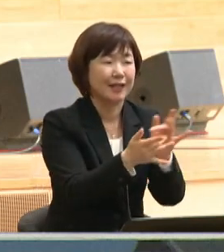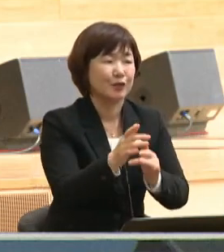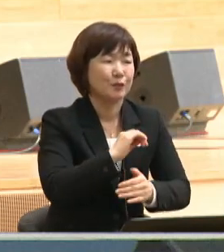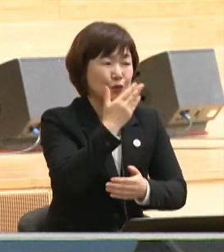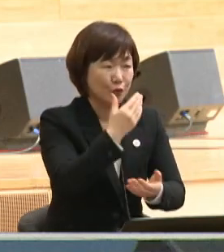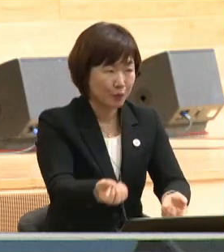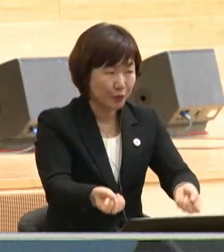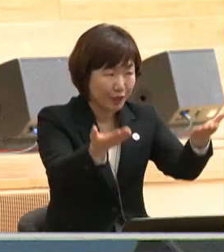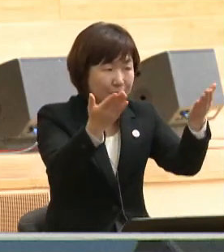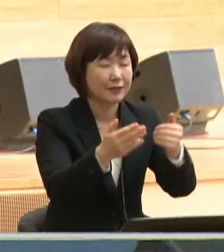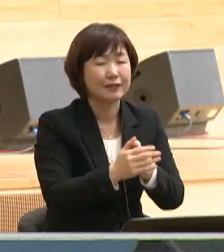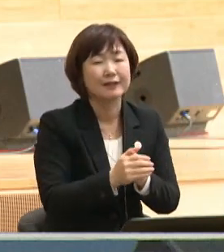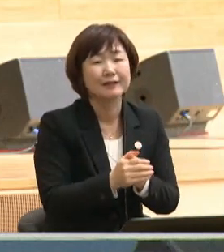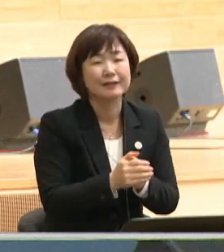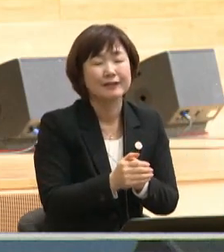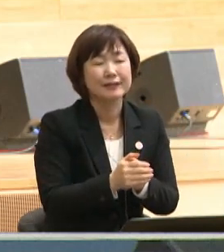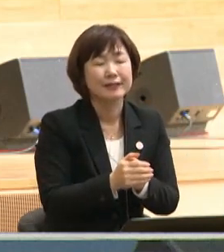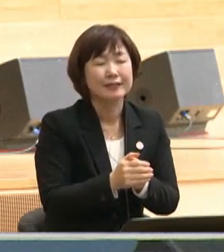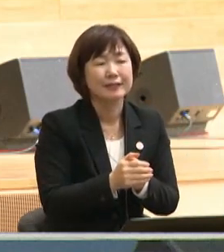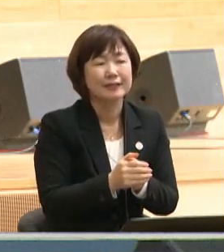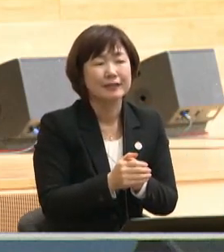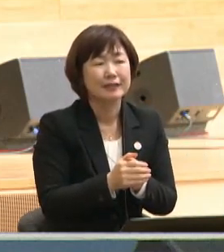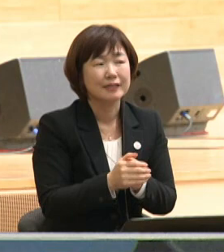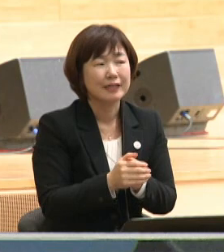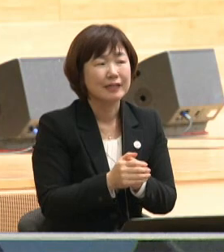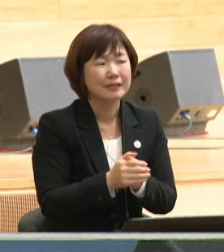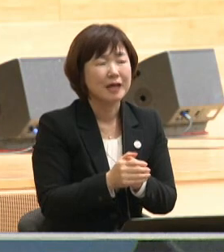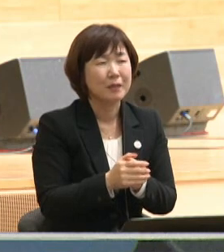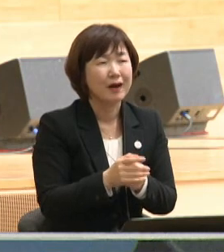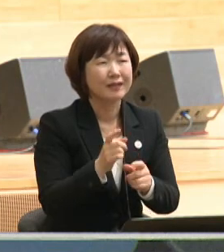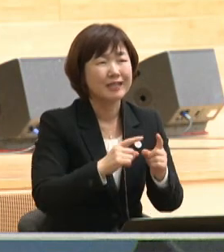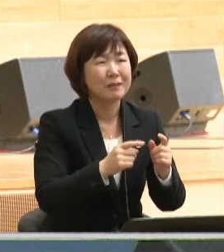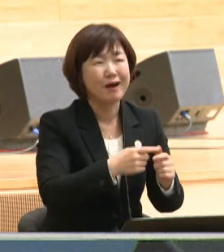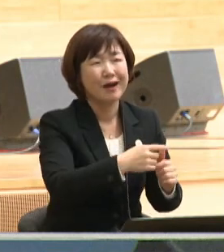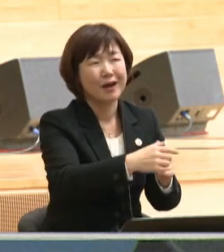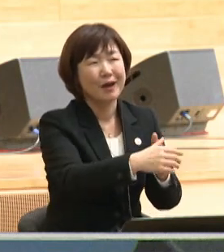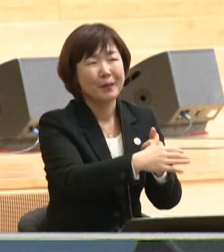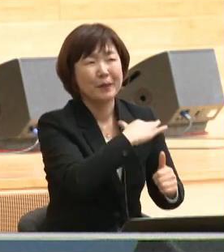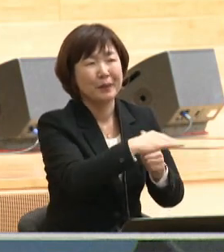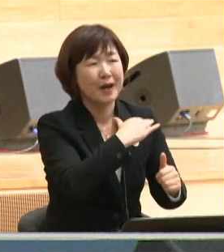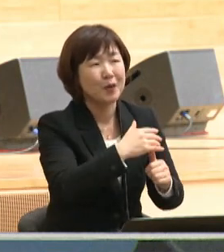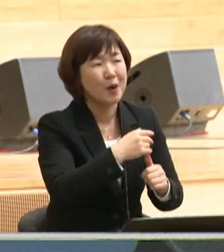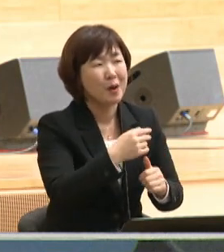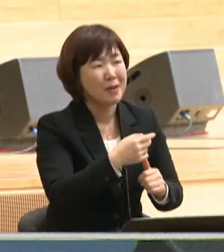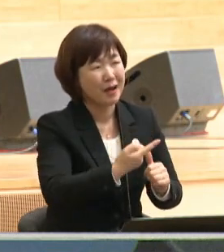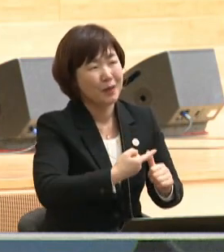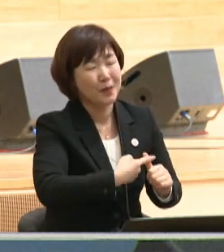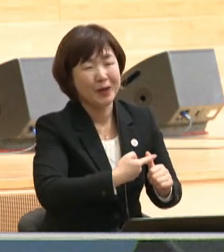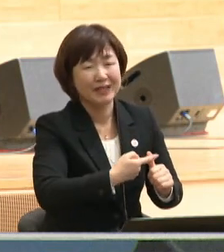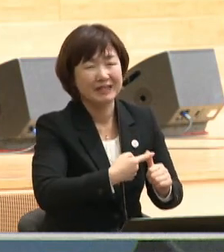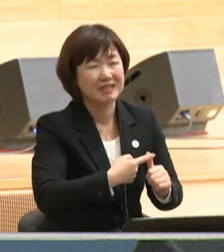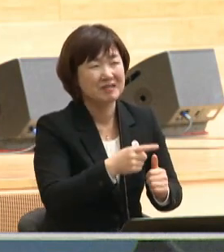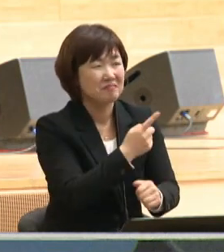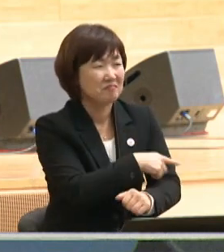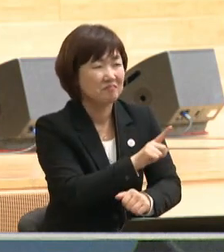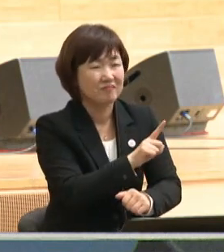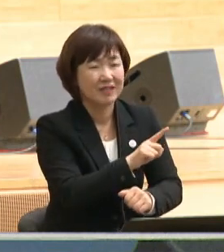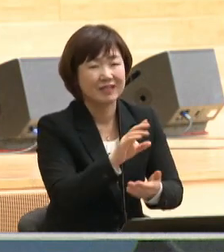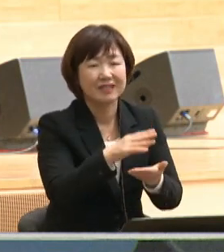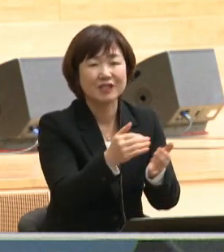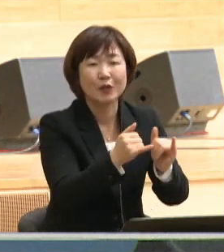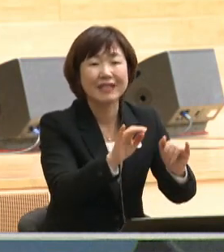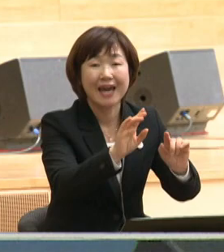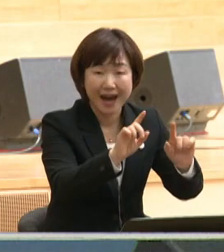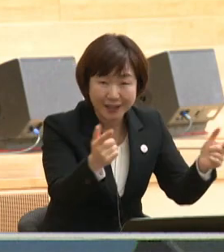이름으로 축복합니다 그래서 더 이상 욕먹는 그리스도인들이 아니라 아무런 능력 없는 그